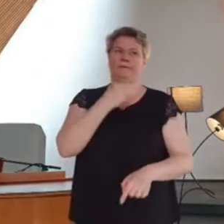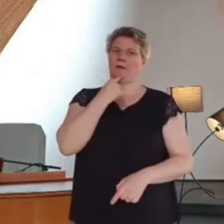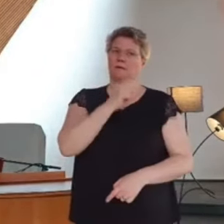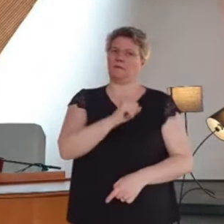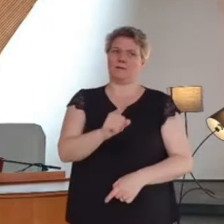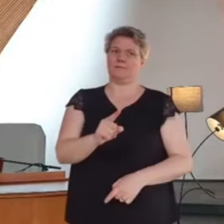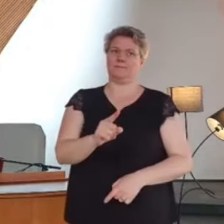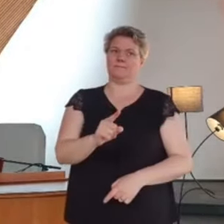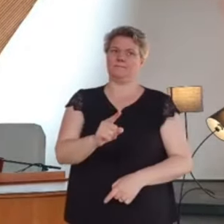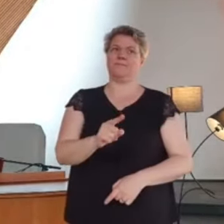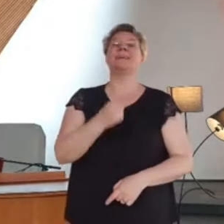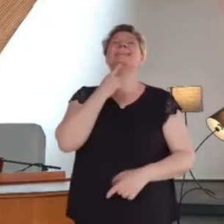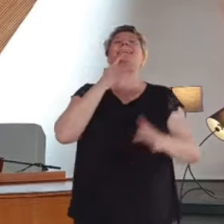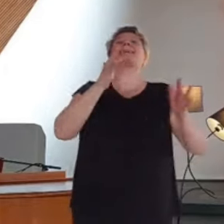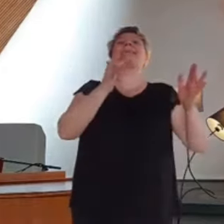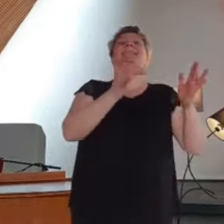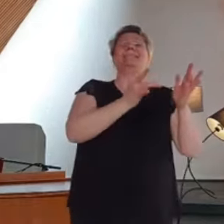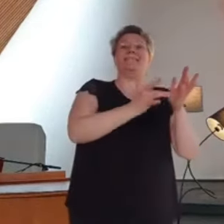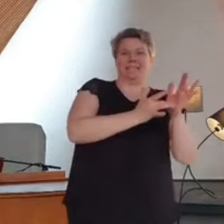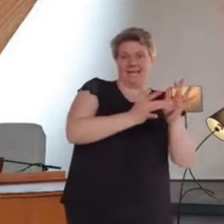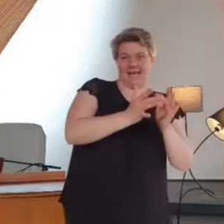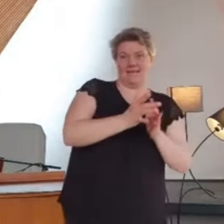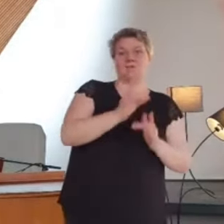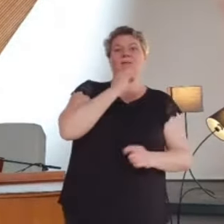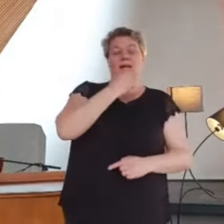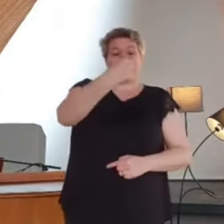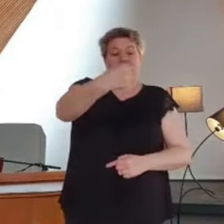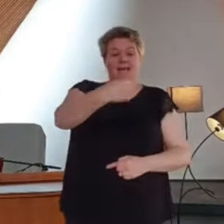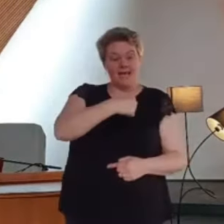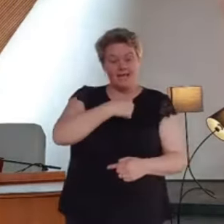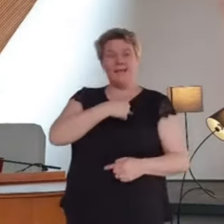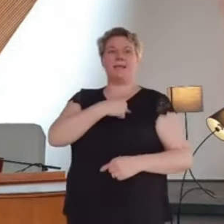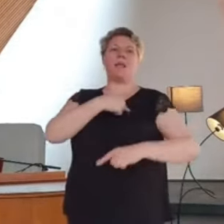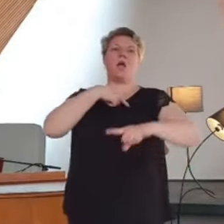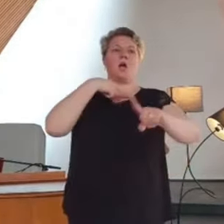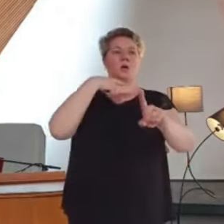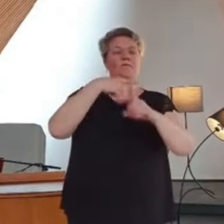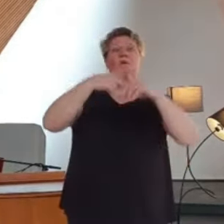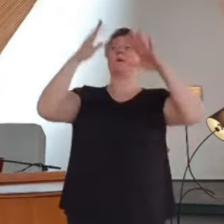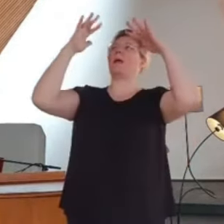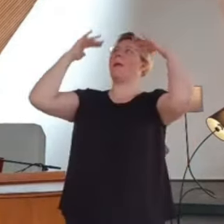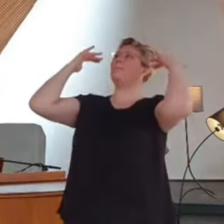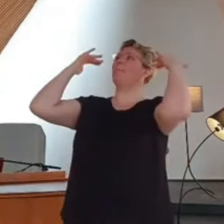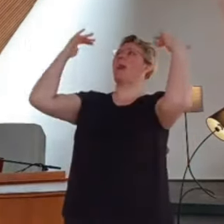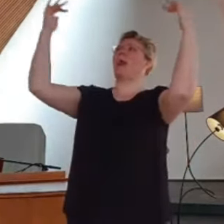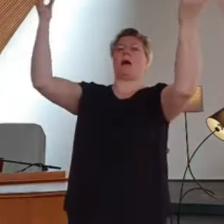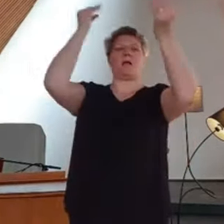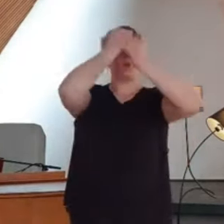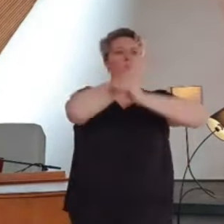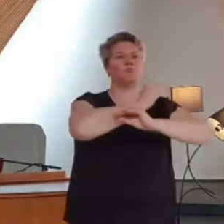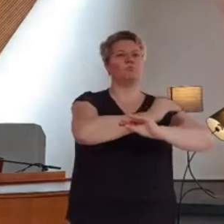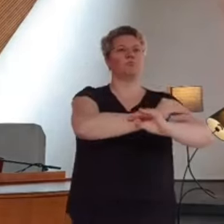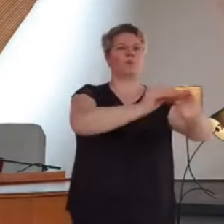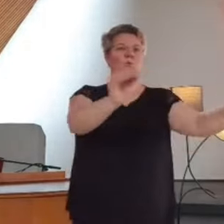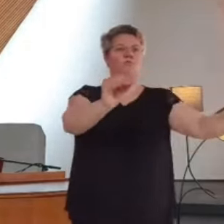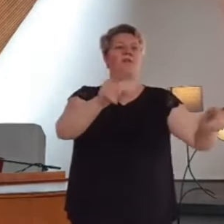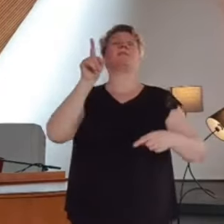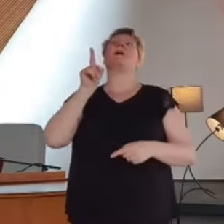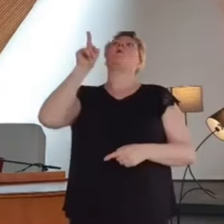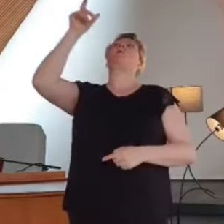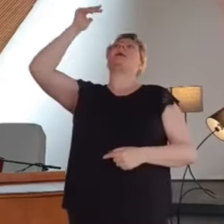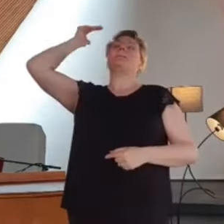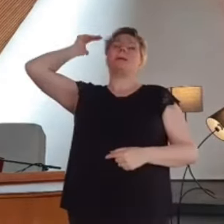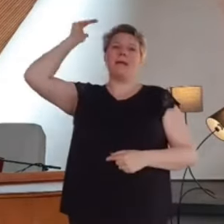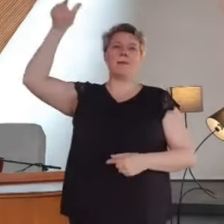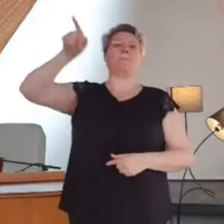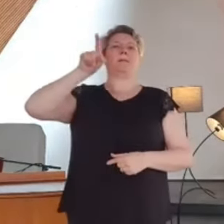erstmal steht da, dass Jesus sagt, ich verkündige euch die Botschaft vom Himmelreich und in diesem Himmelreich